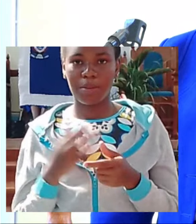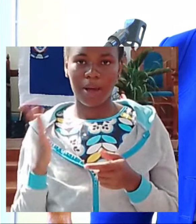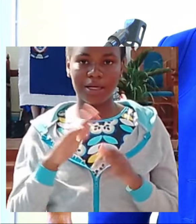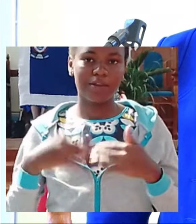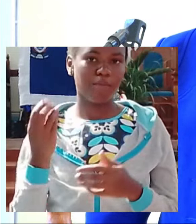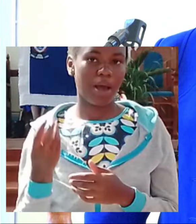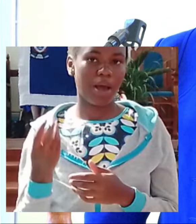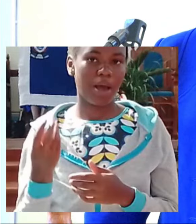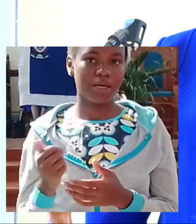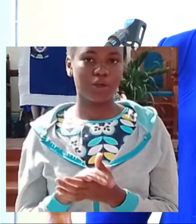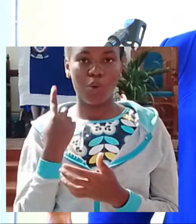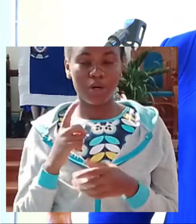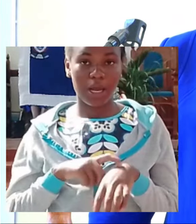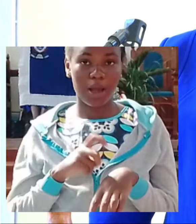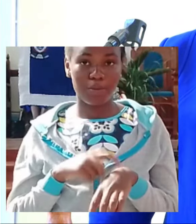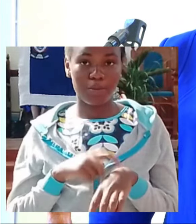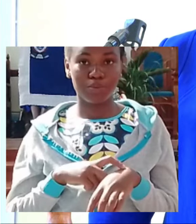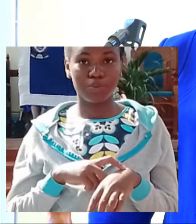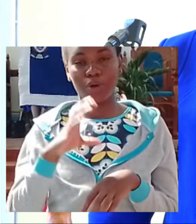Bwana?